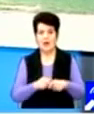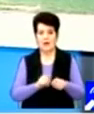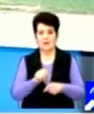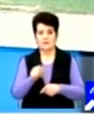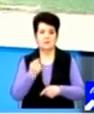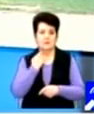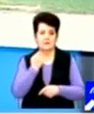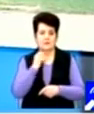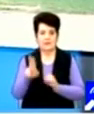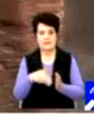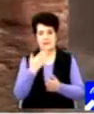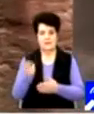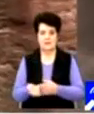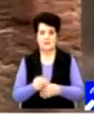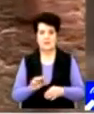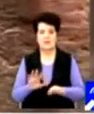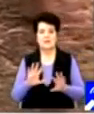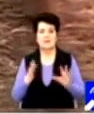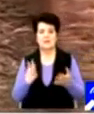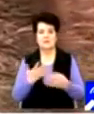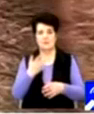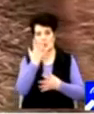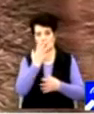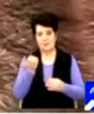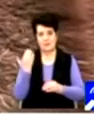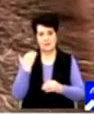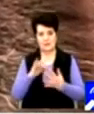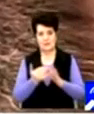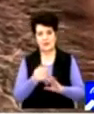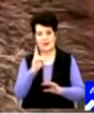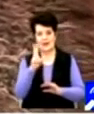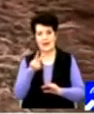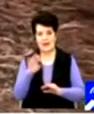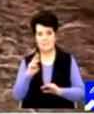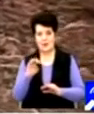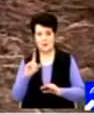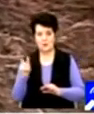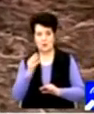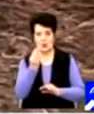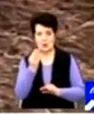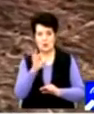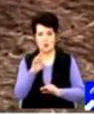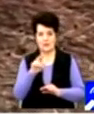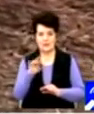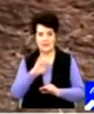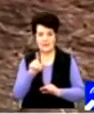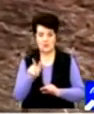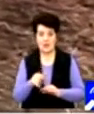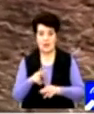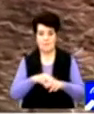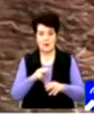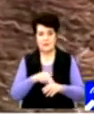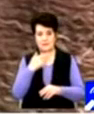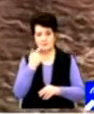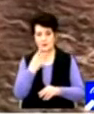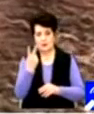ebrietate, s-a răsturnat. Incidentul a avut loc noaptea trecută în satul Climăuți, raionul Șăldănești. Potrivit poliției, tânăra